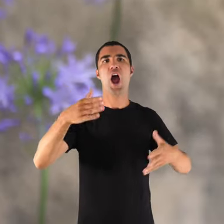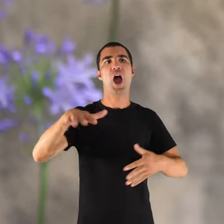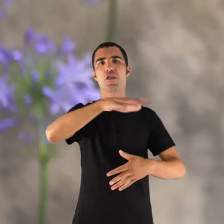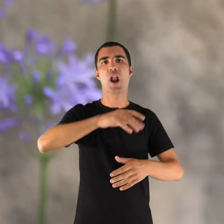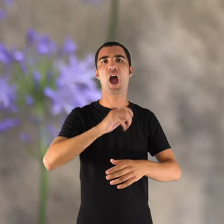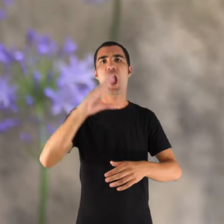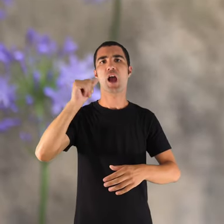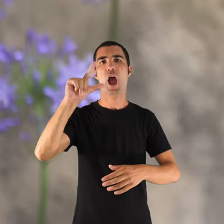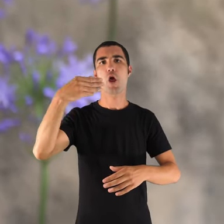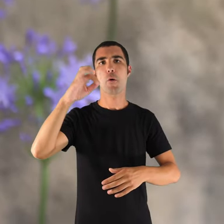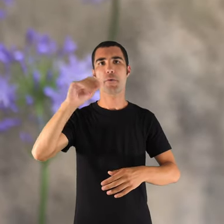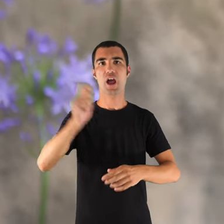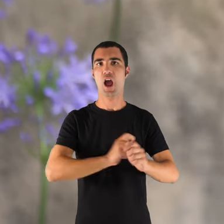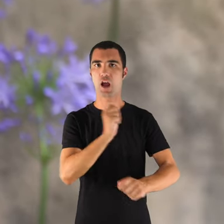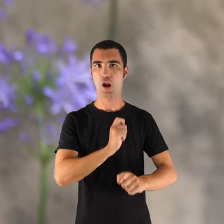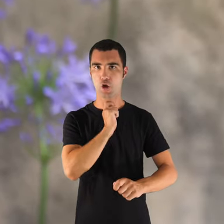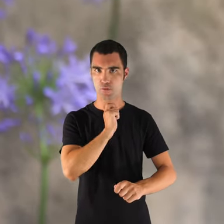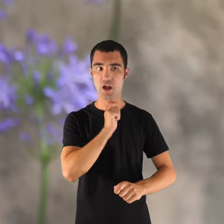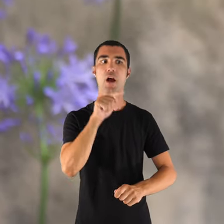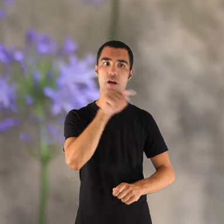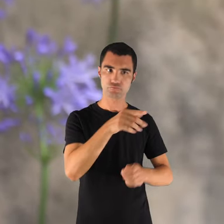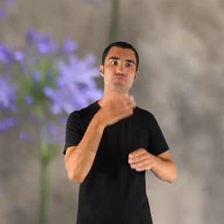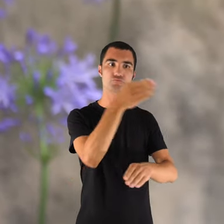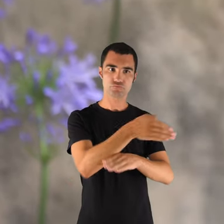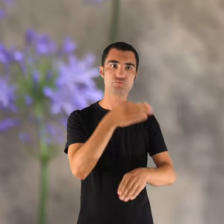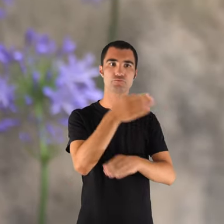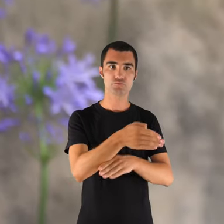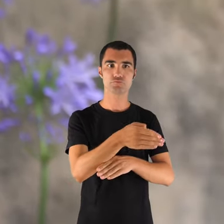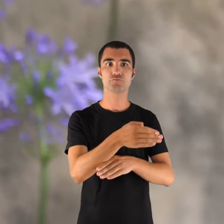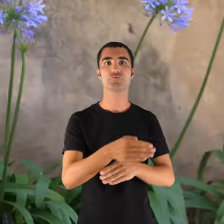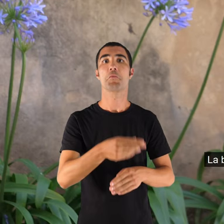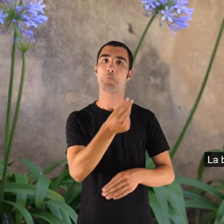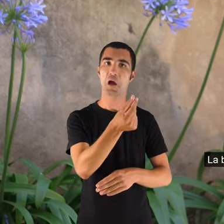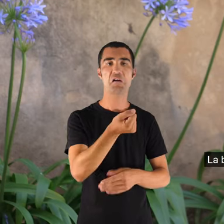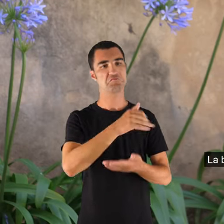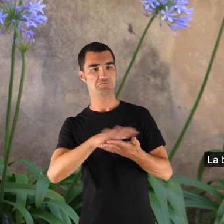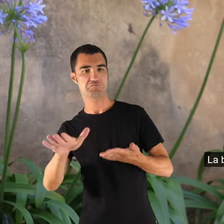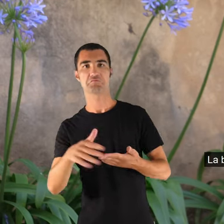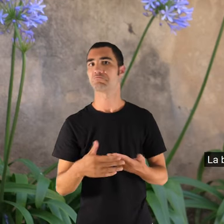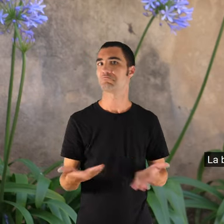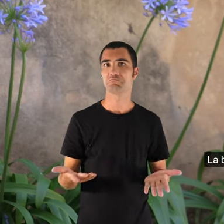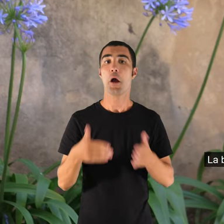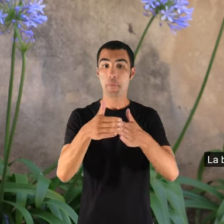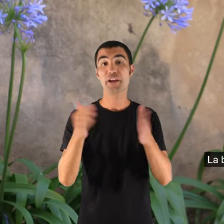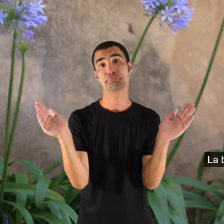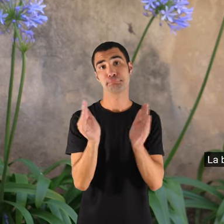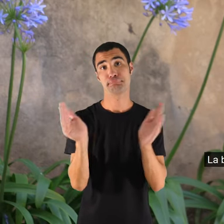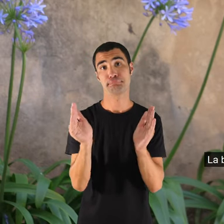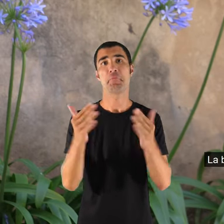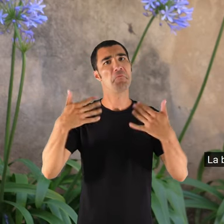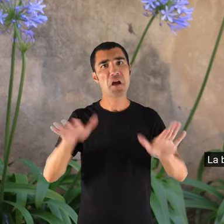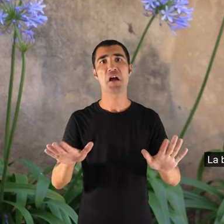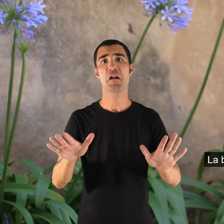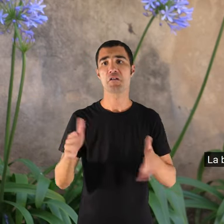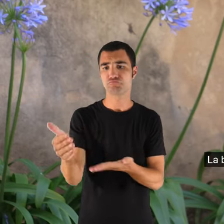anaven, i de vegades pagant i de vegades sense pagar. La barca era petita, però tot